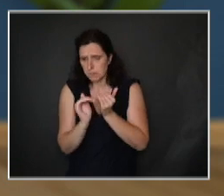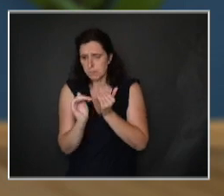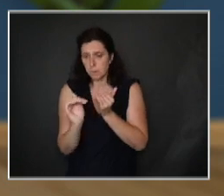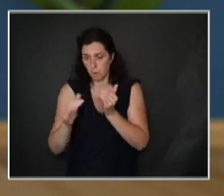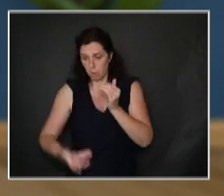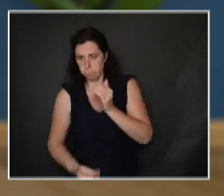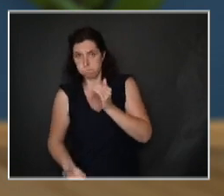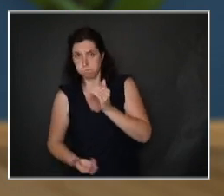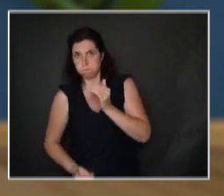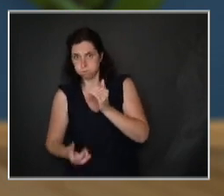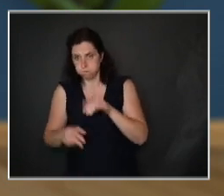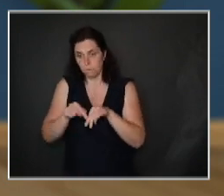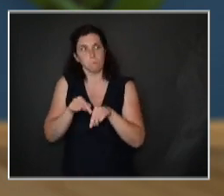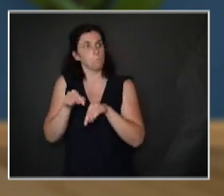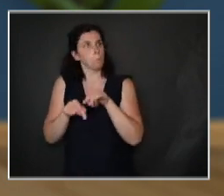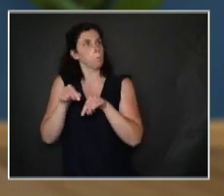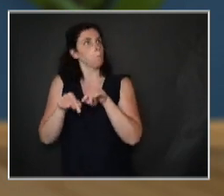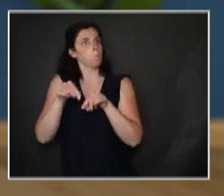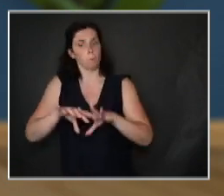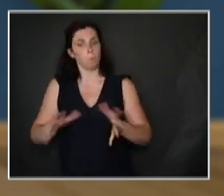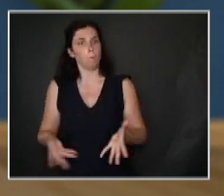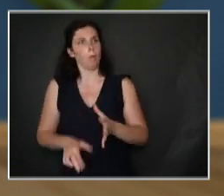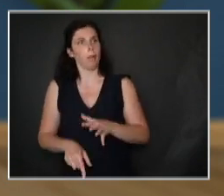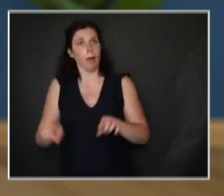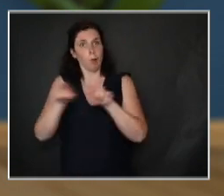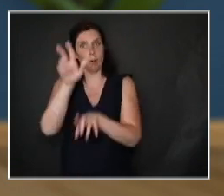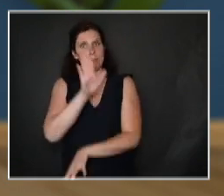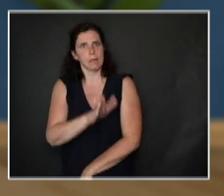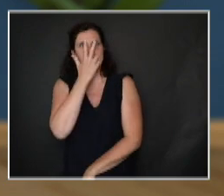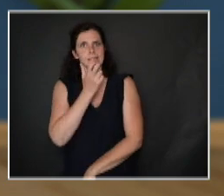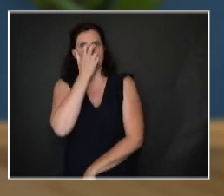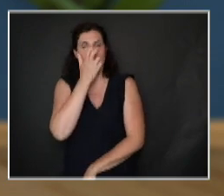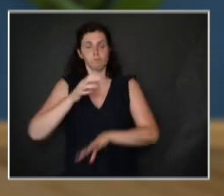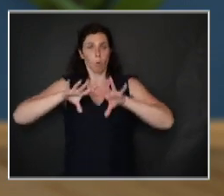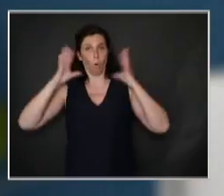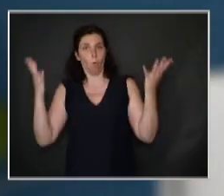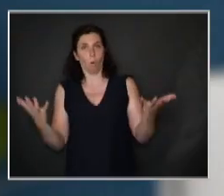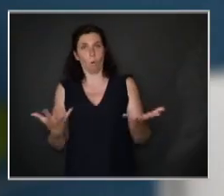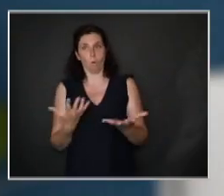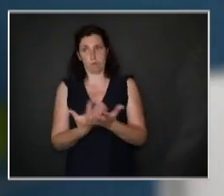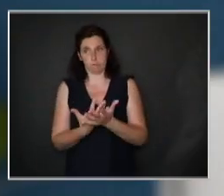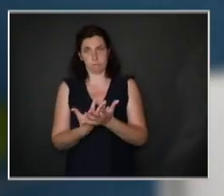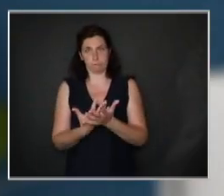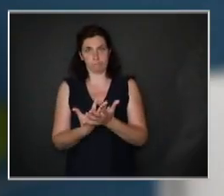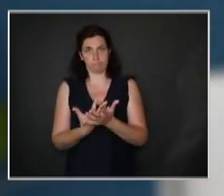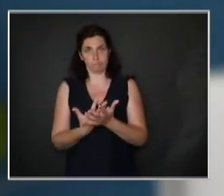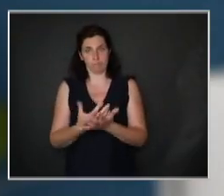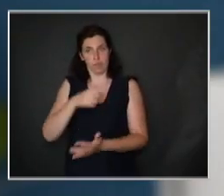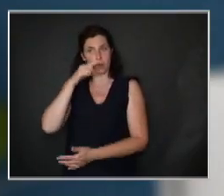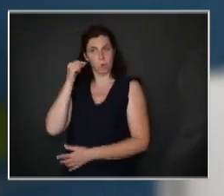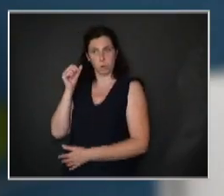en fusion, une véritable numéro de cirque. En somme, l'anatomie de l'homme